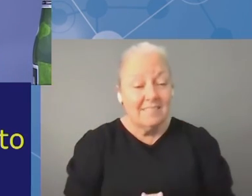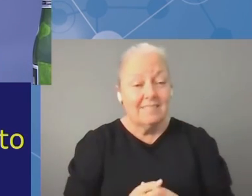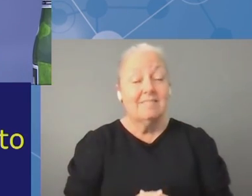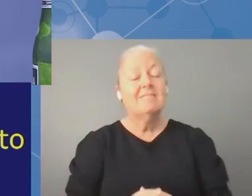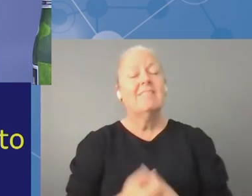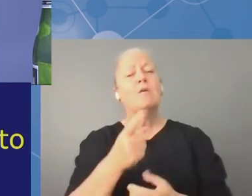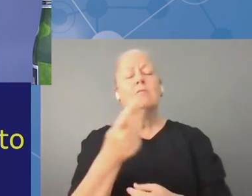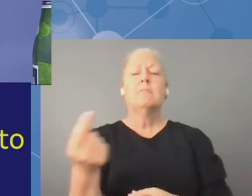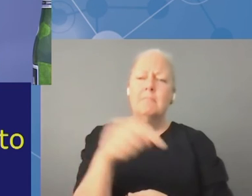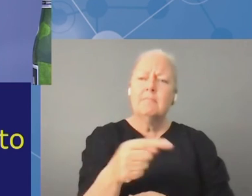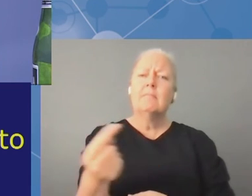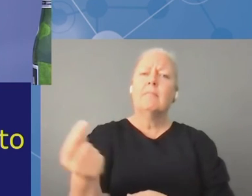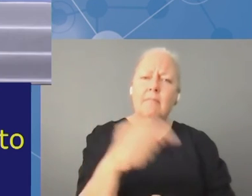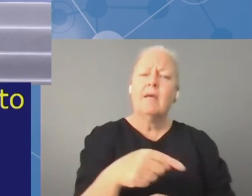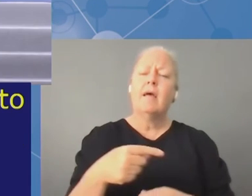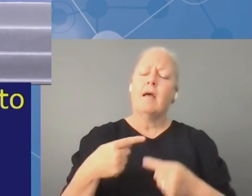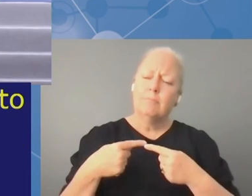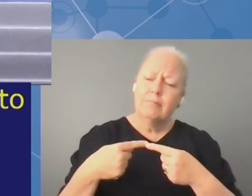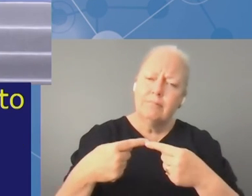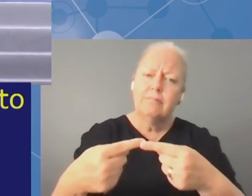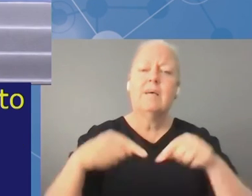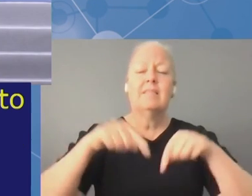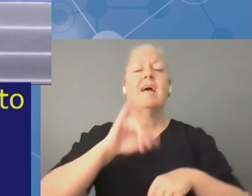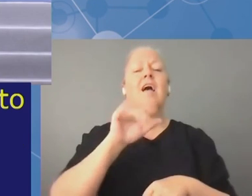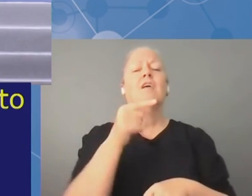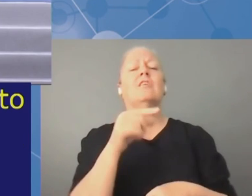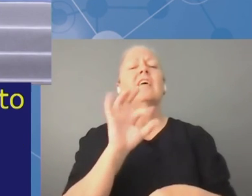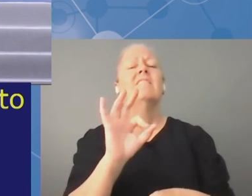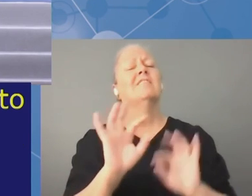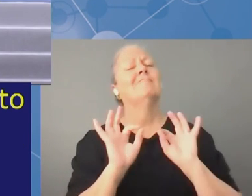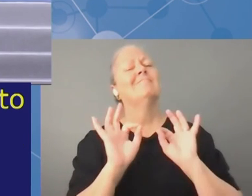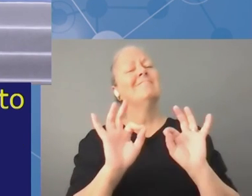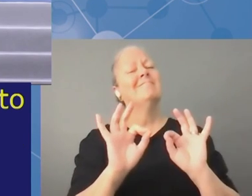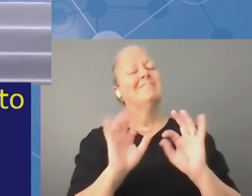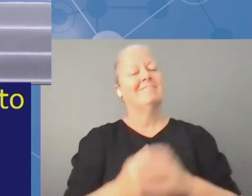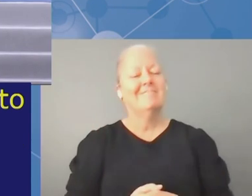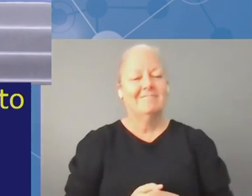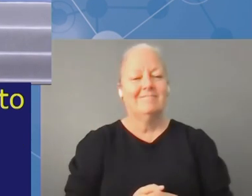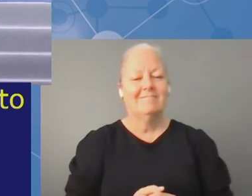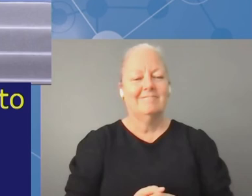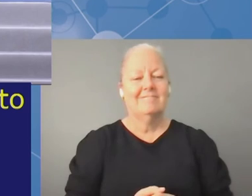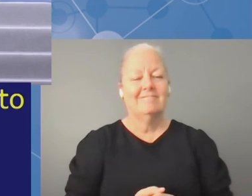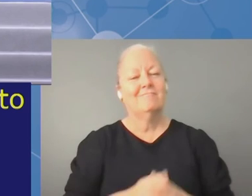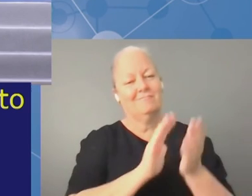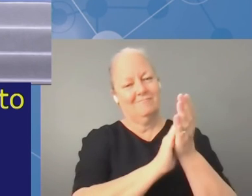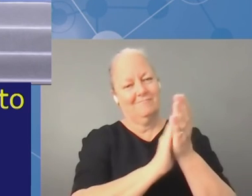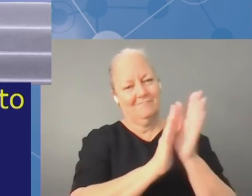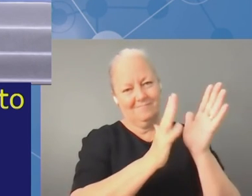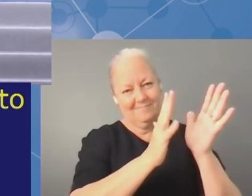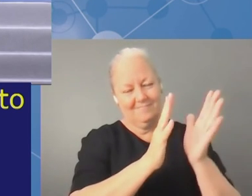своими достижениями. Спасибо огромное. Приглашаем вас участвовать в очередных саммитах.